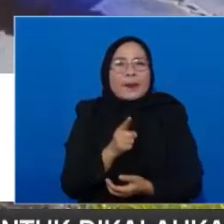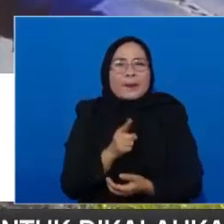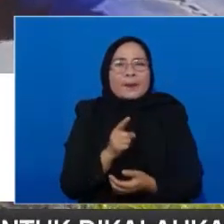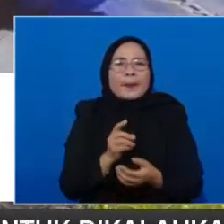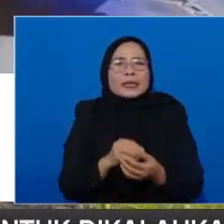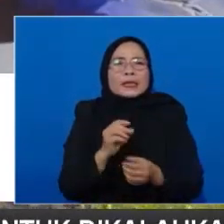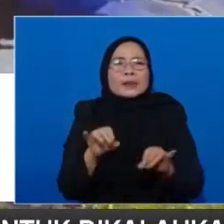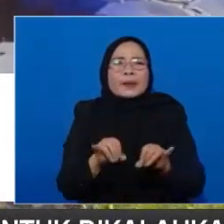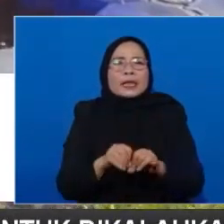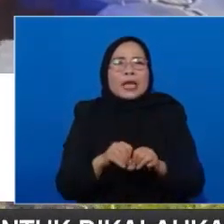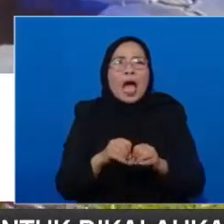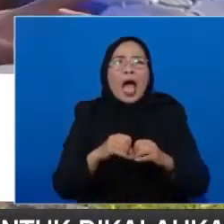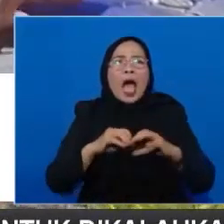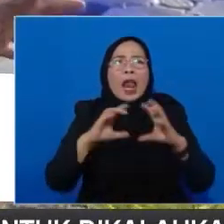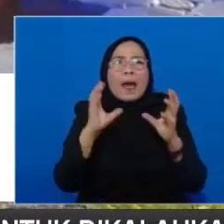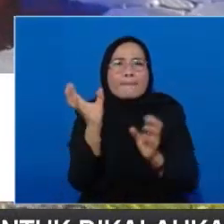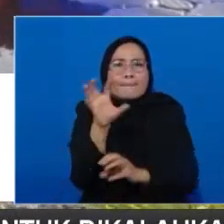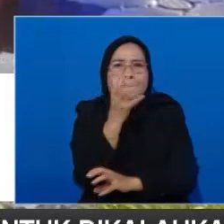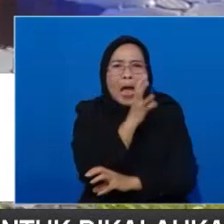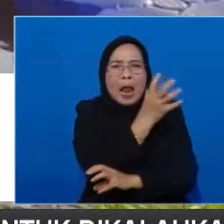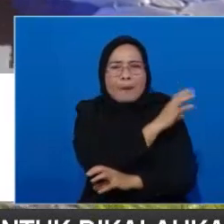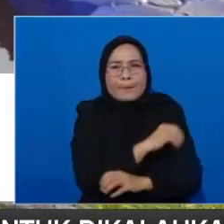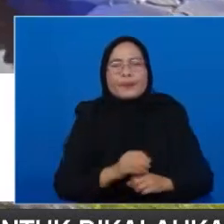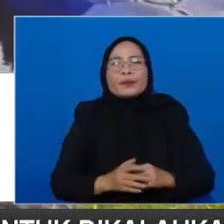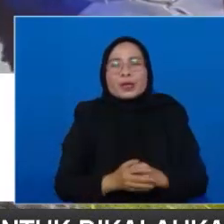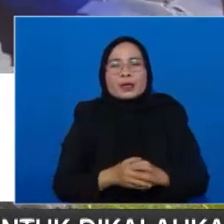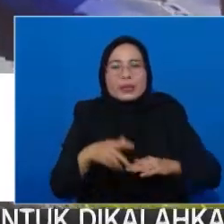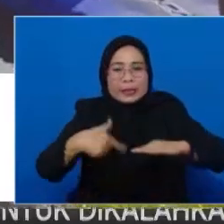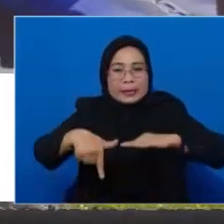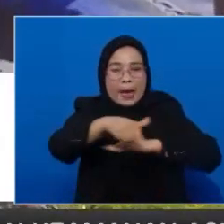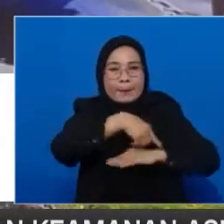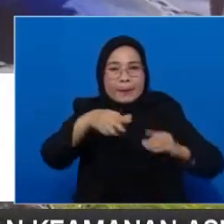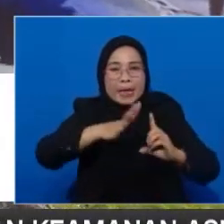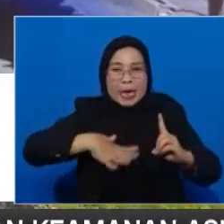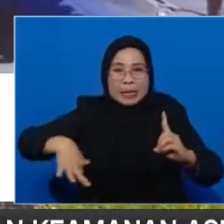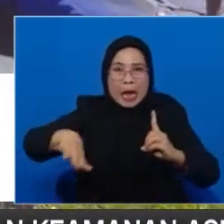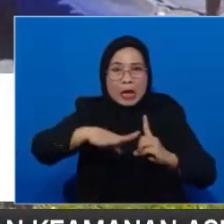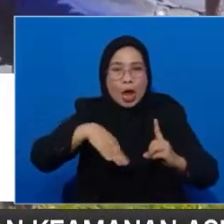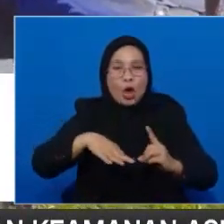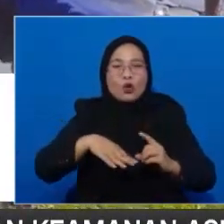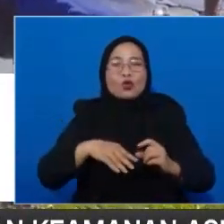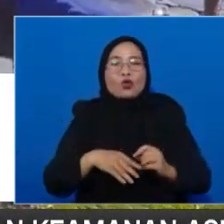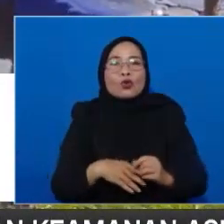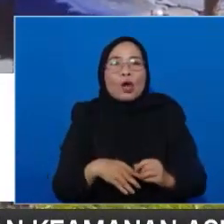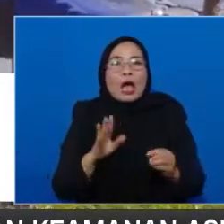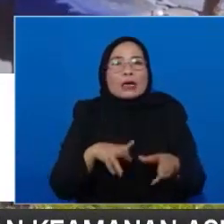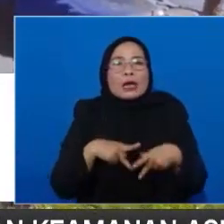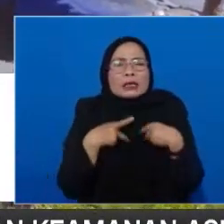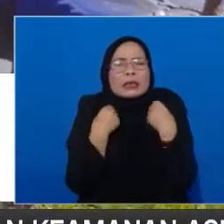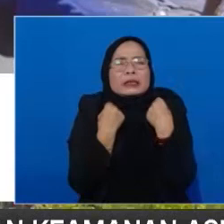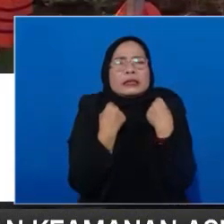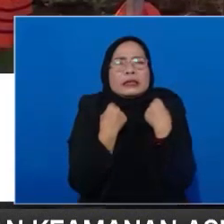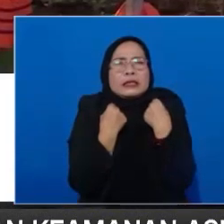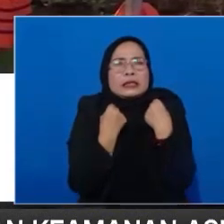dan apalagi ditambah kita di samping danau yang buat ada rasa-rasa dingin gitu. Terus